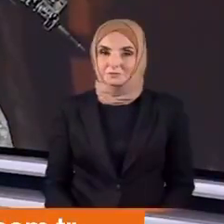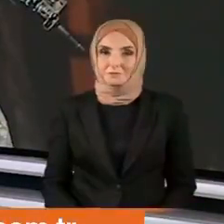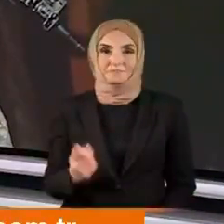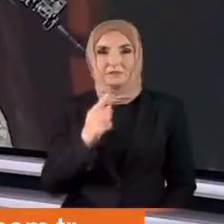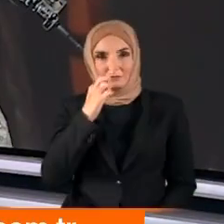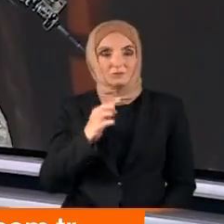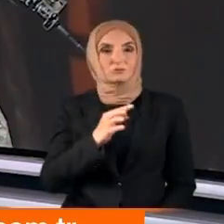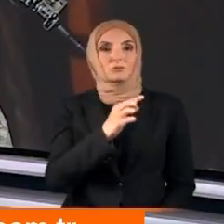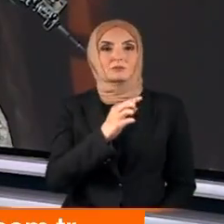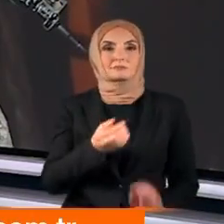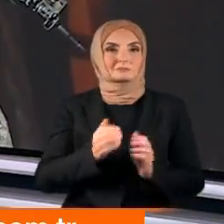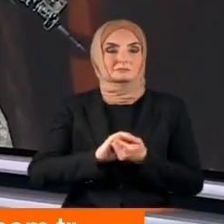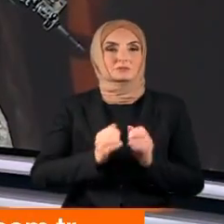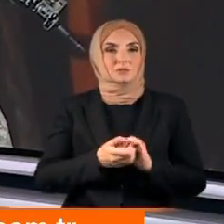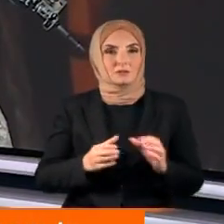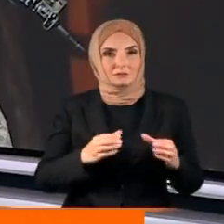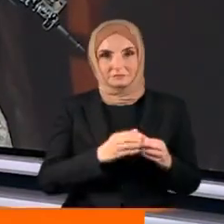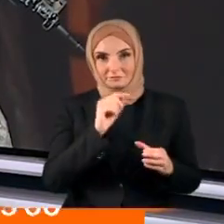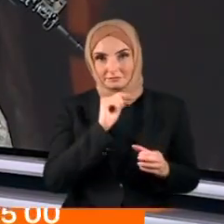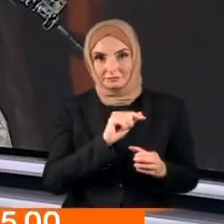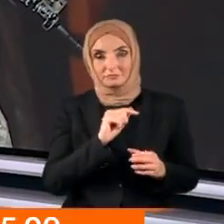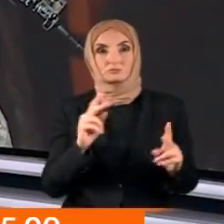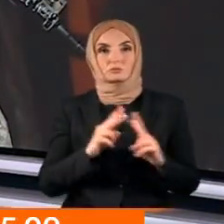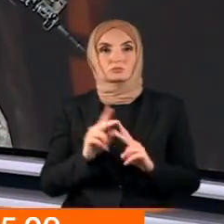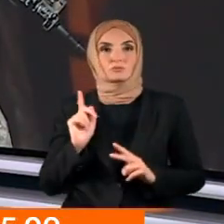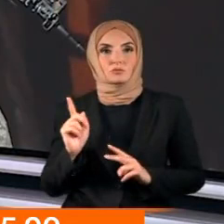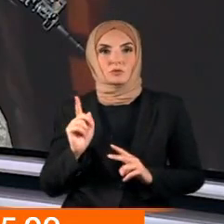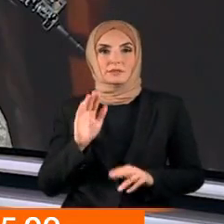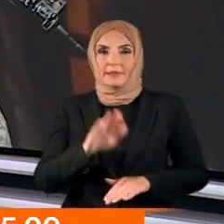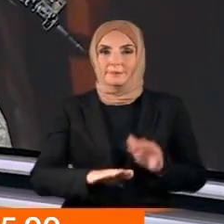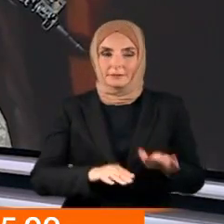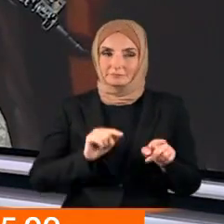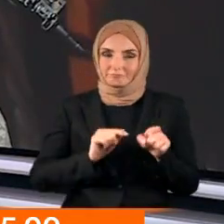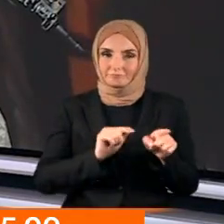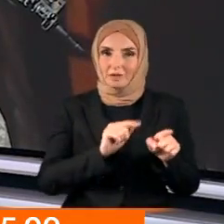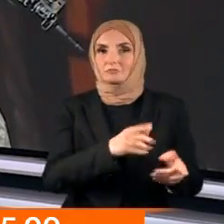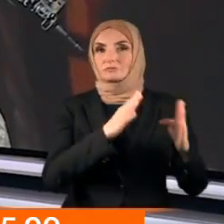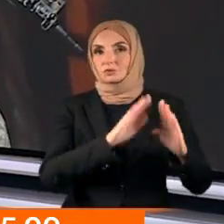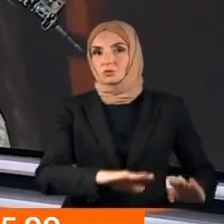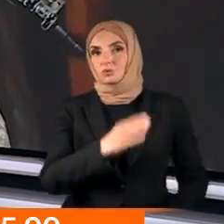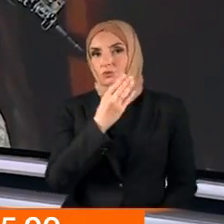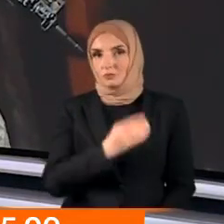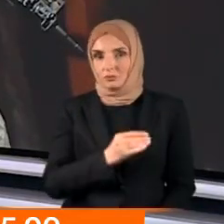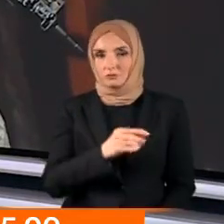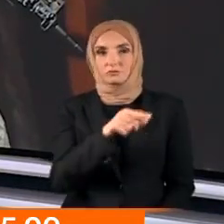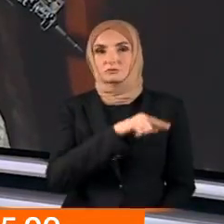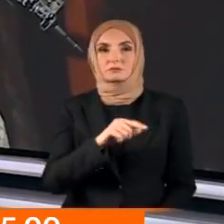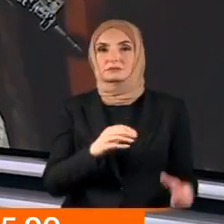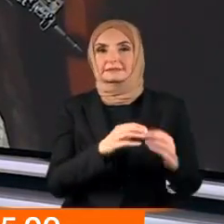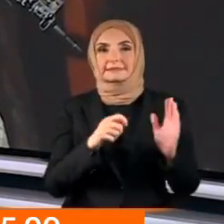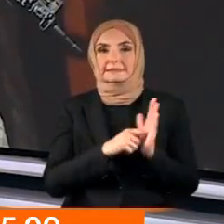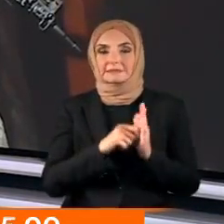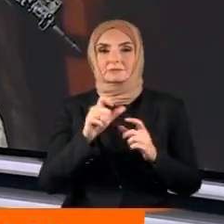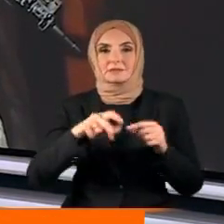Bir dolandırıcılık çetesi polisin adım adım takibiyle çökertildi. Sahtekarlar Safari çetesi diye biliniyorlar ve kendilerini